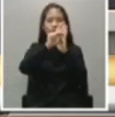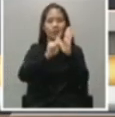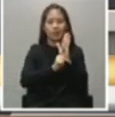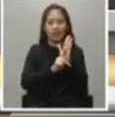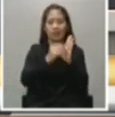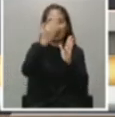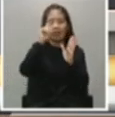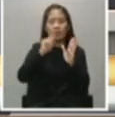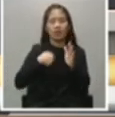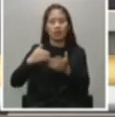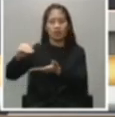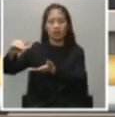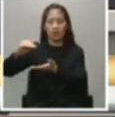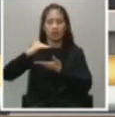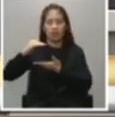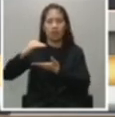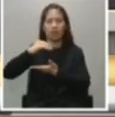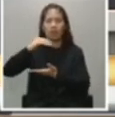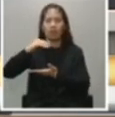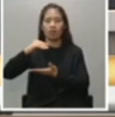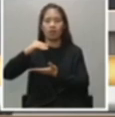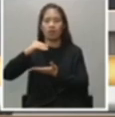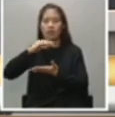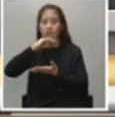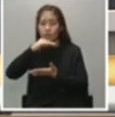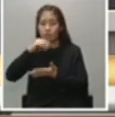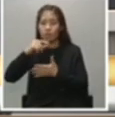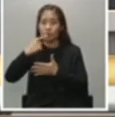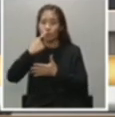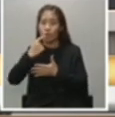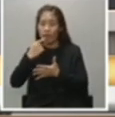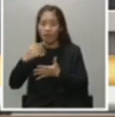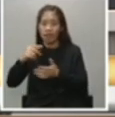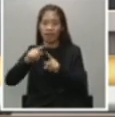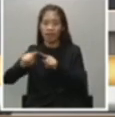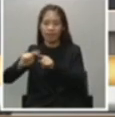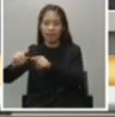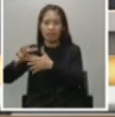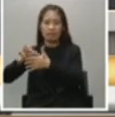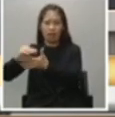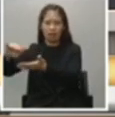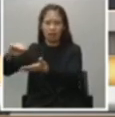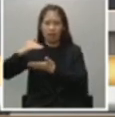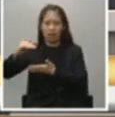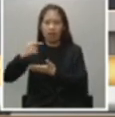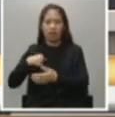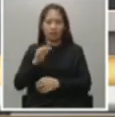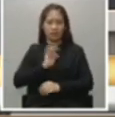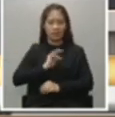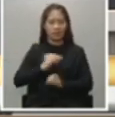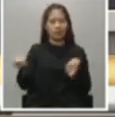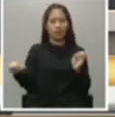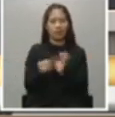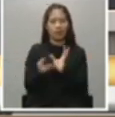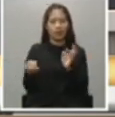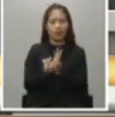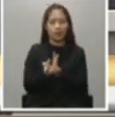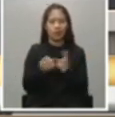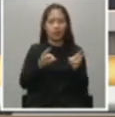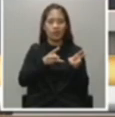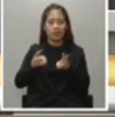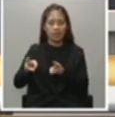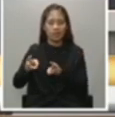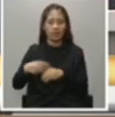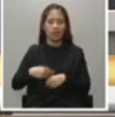พื่อให้นำเข้าสารเร่งเนื้อแดงจากสหรัฐอีกด้วยซึ่งจะสร้างความเสียหายอย่างร้ายแรงให้กับการส่งออกป